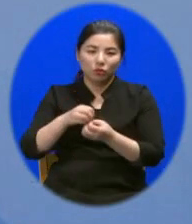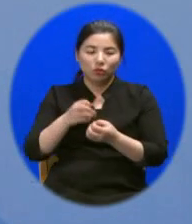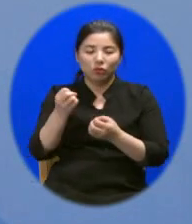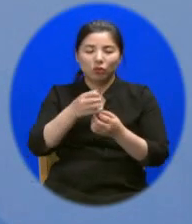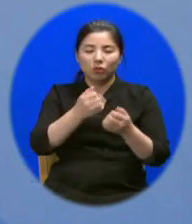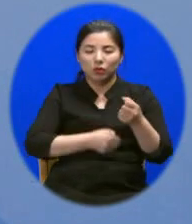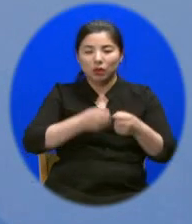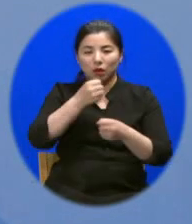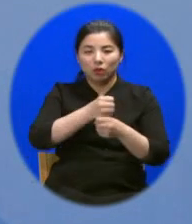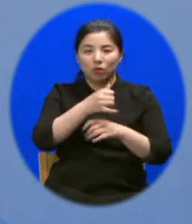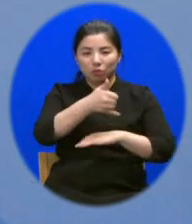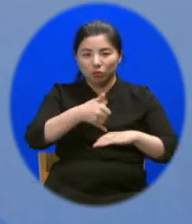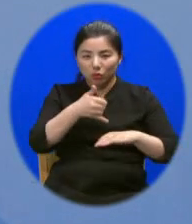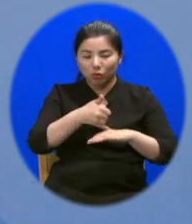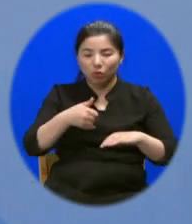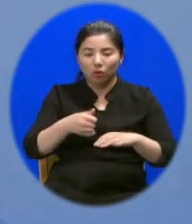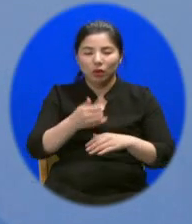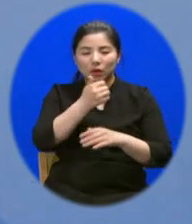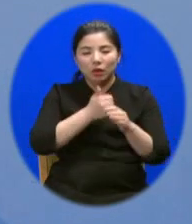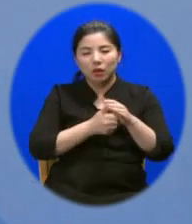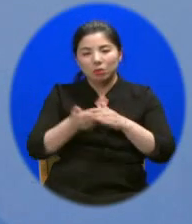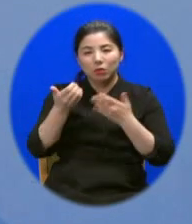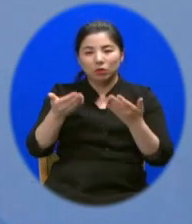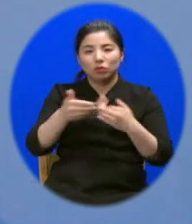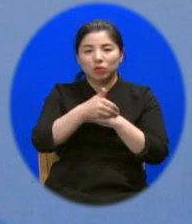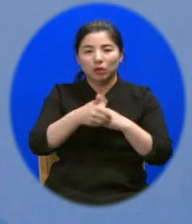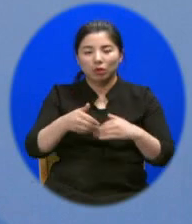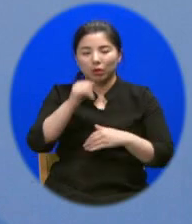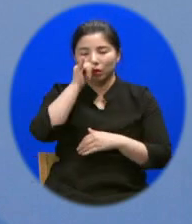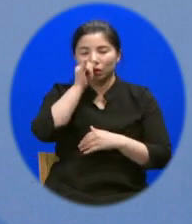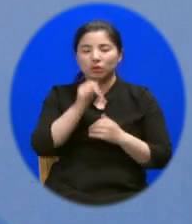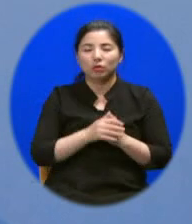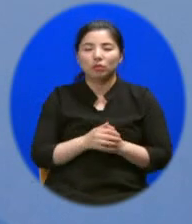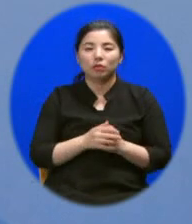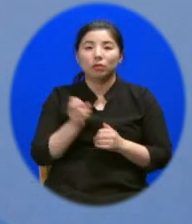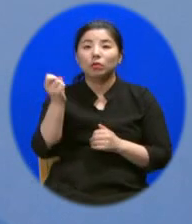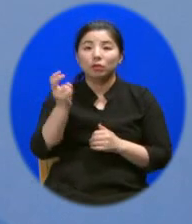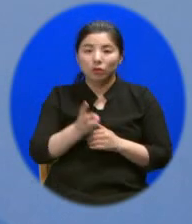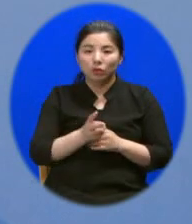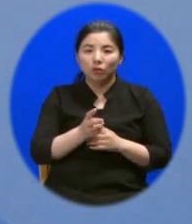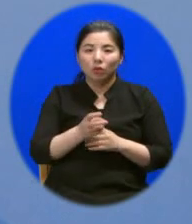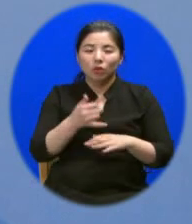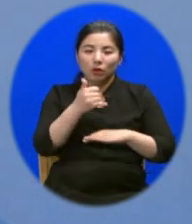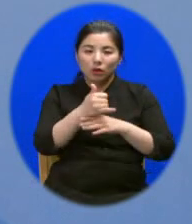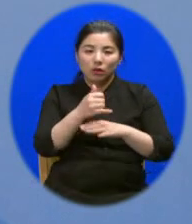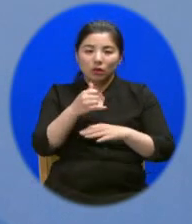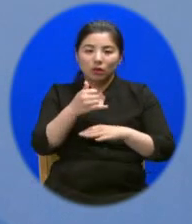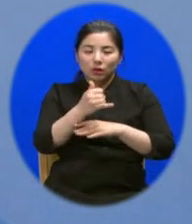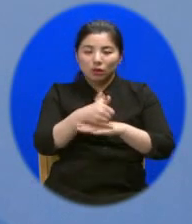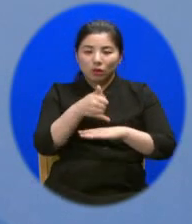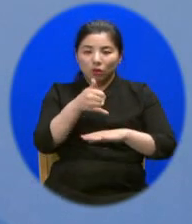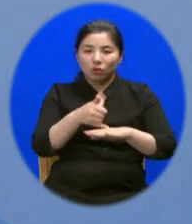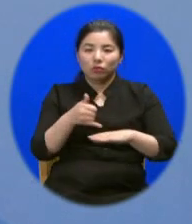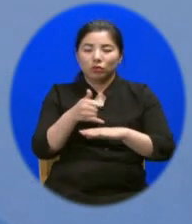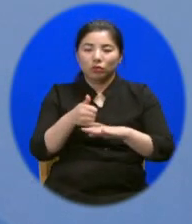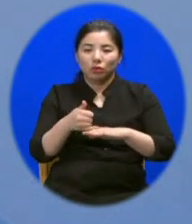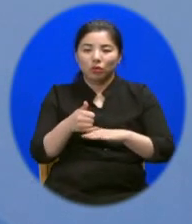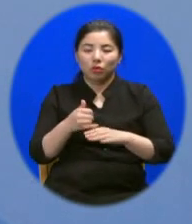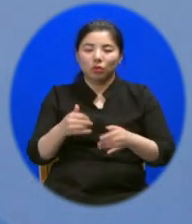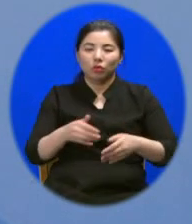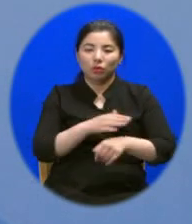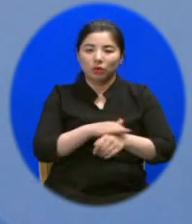창업론 한테 희망을 죽이자 줄 계획으로 있습니다 또 영농 정착지원금 이라고 지금 3년